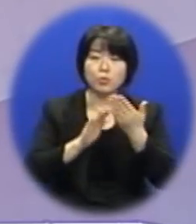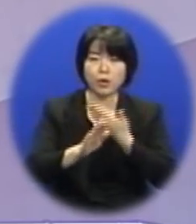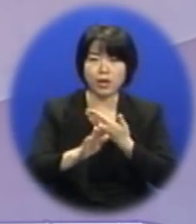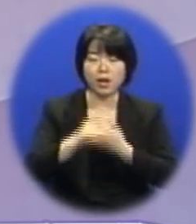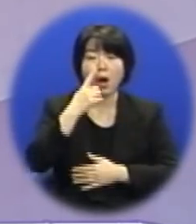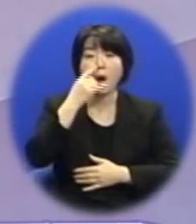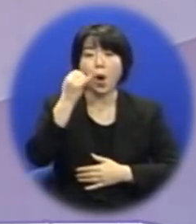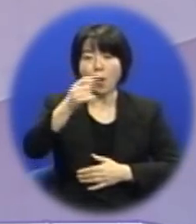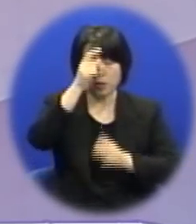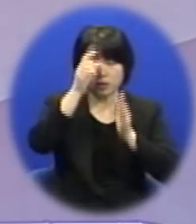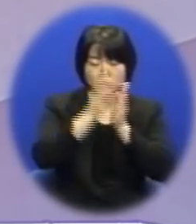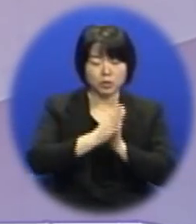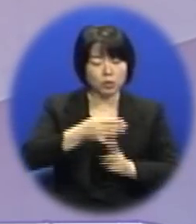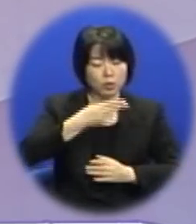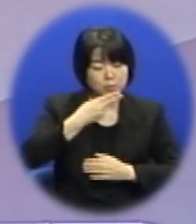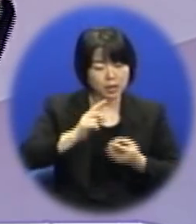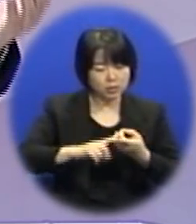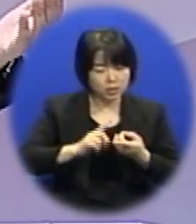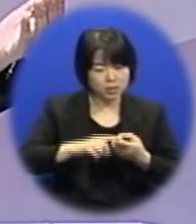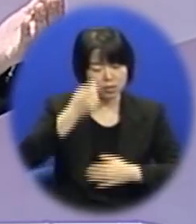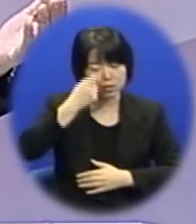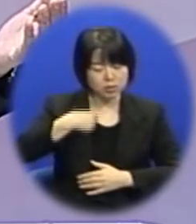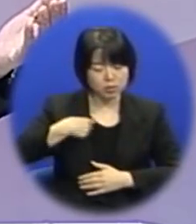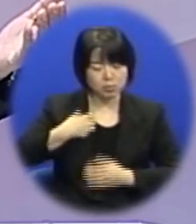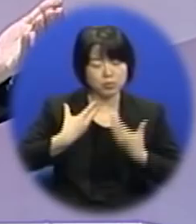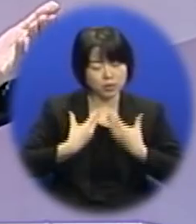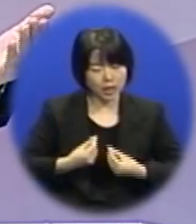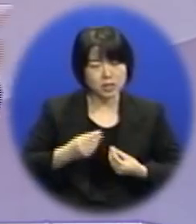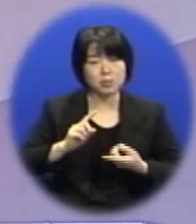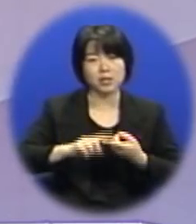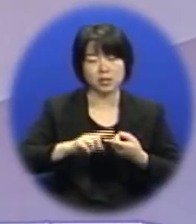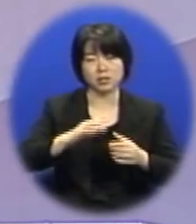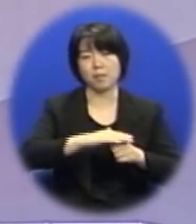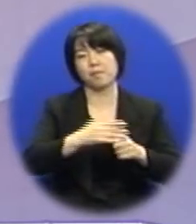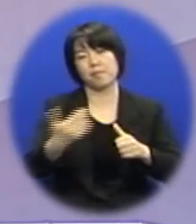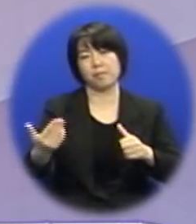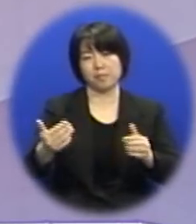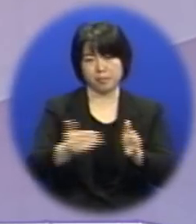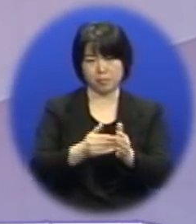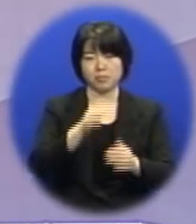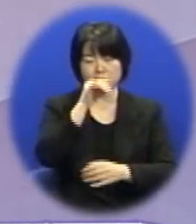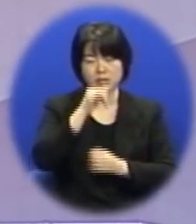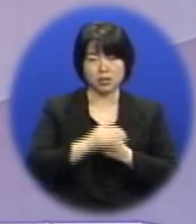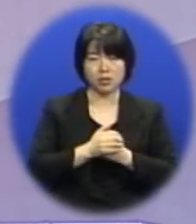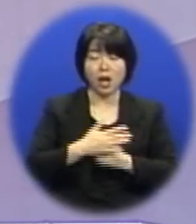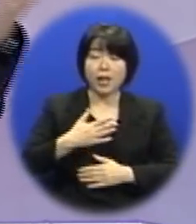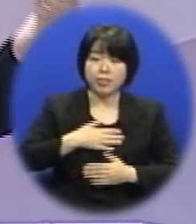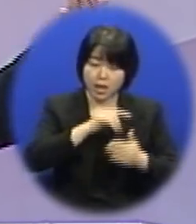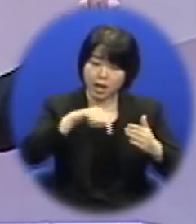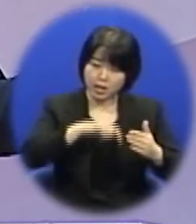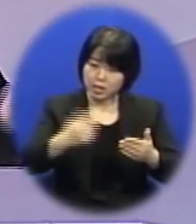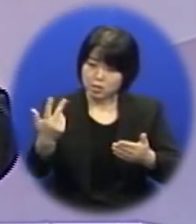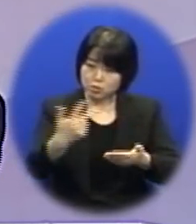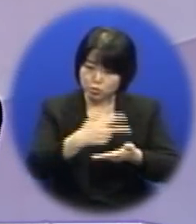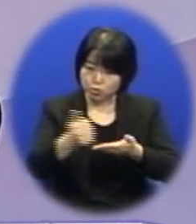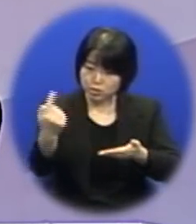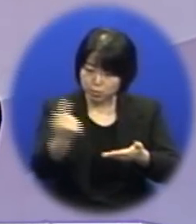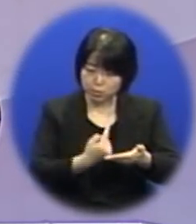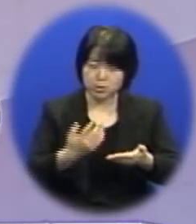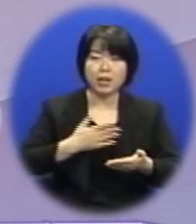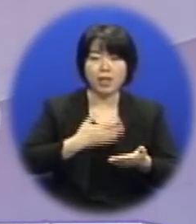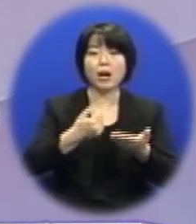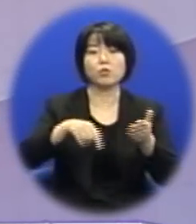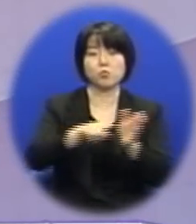없다는 것에 대한 슬픔과 낙심에서 벗어났어요. 내 안에 주님이 오셔서 나를 위해 기도하시는데.